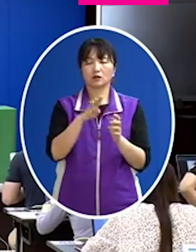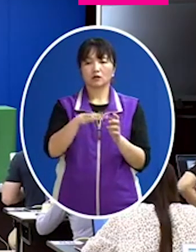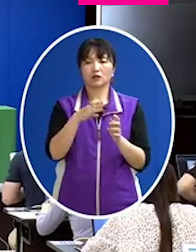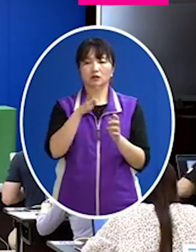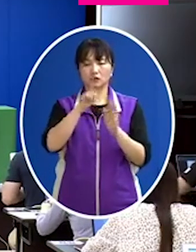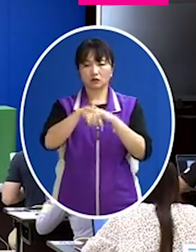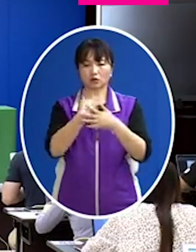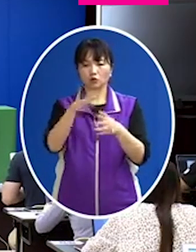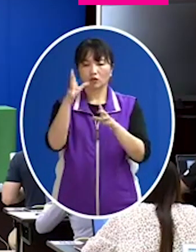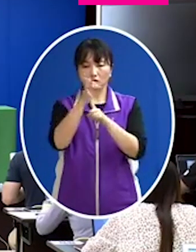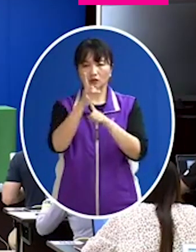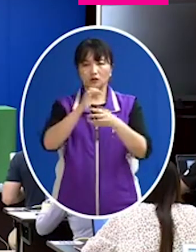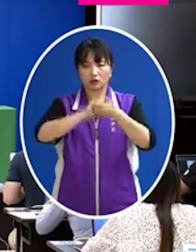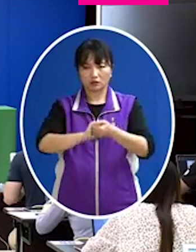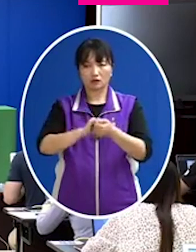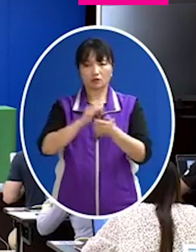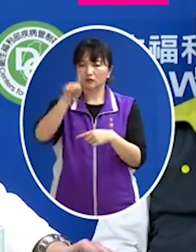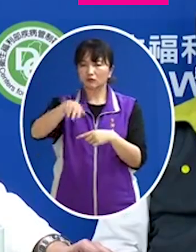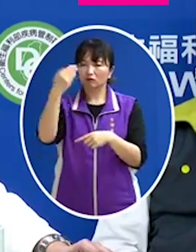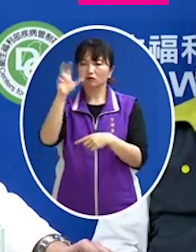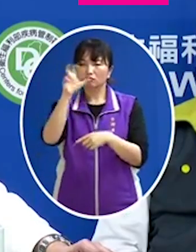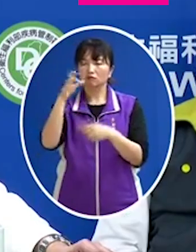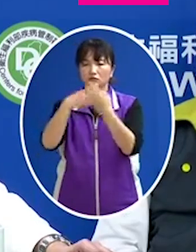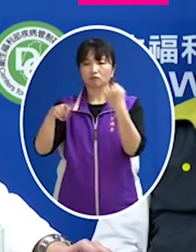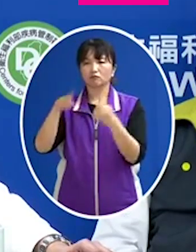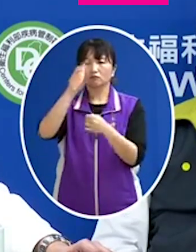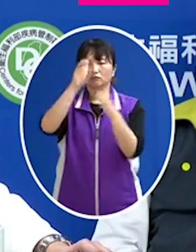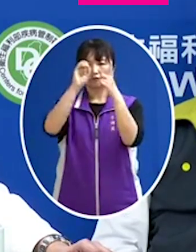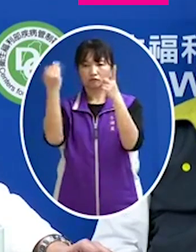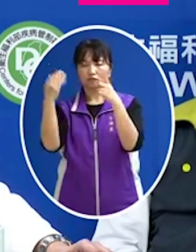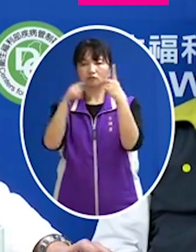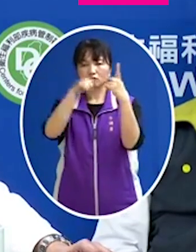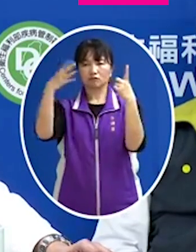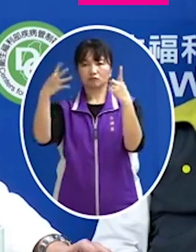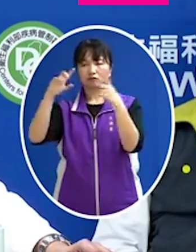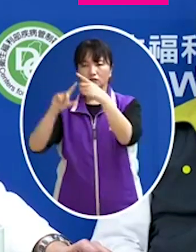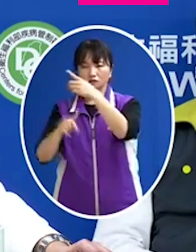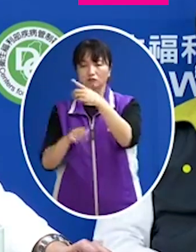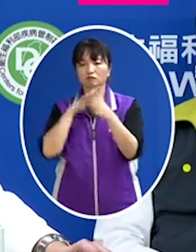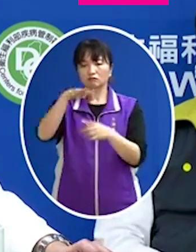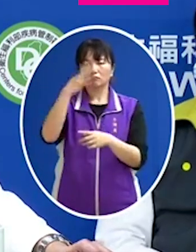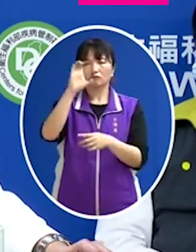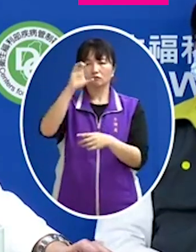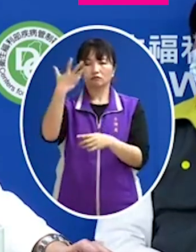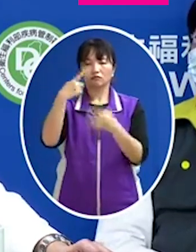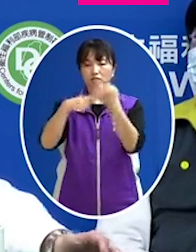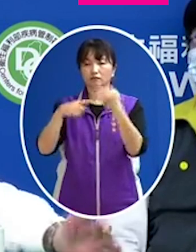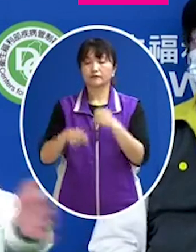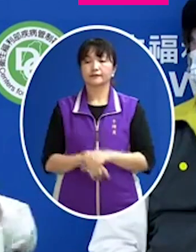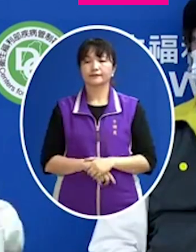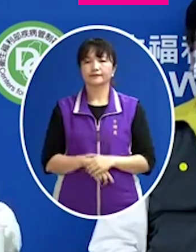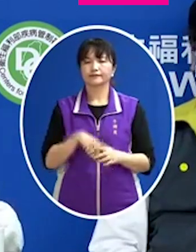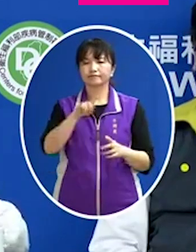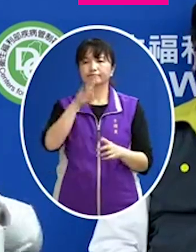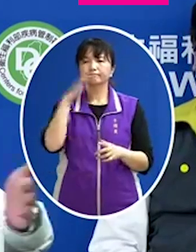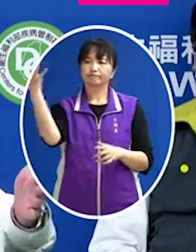坚持要罚水神的决策的考量是什么？ 109年1到4月有498件。好，所以这是一种例